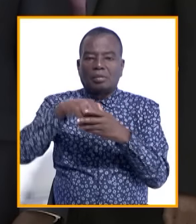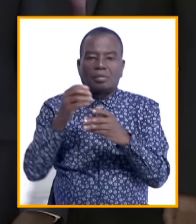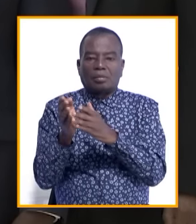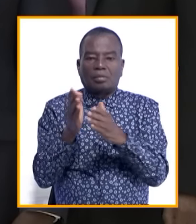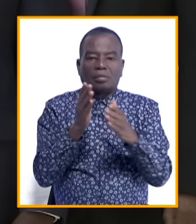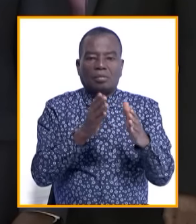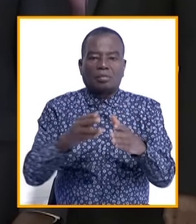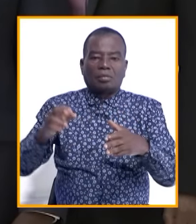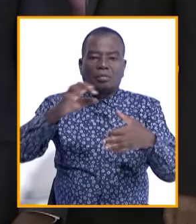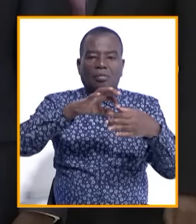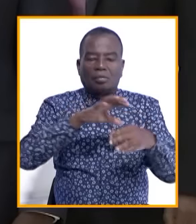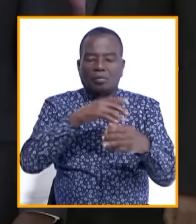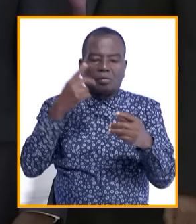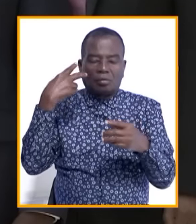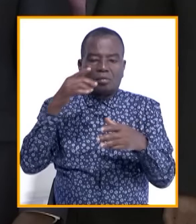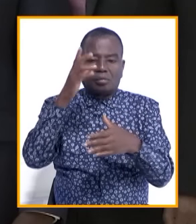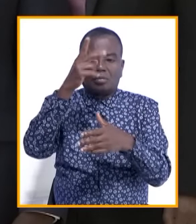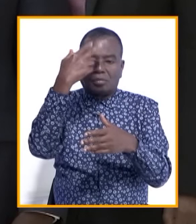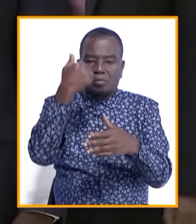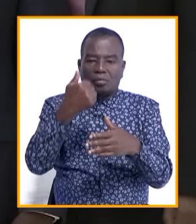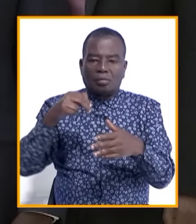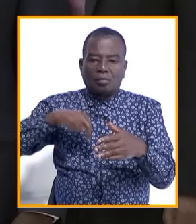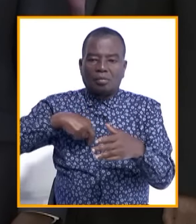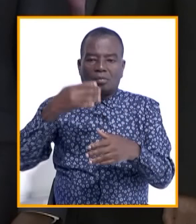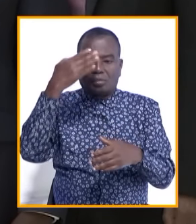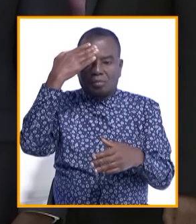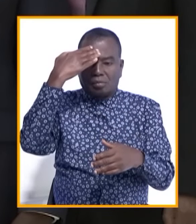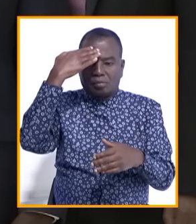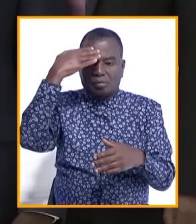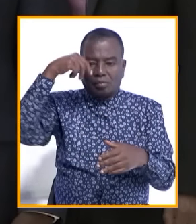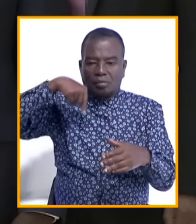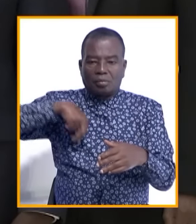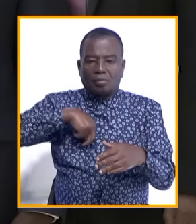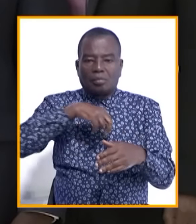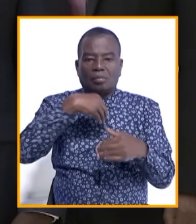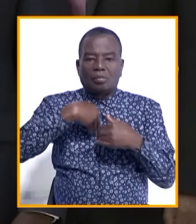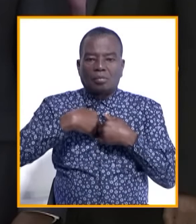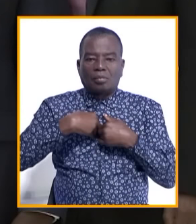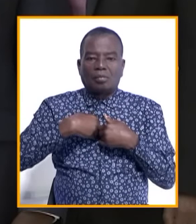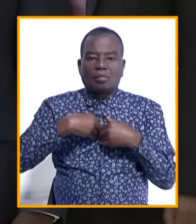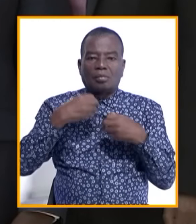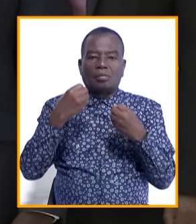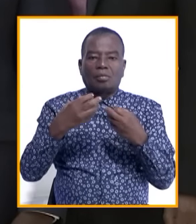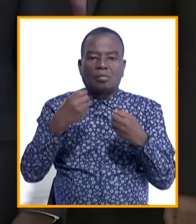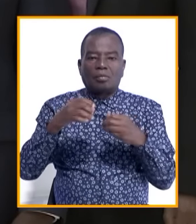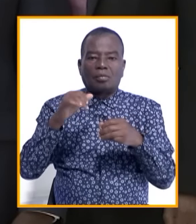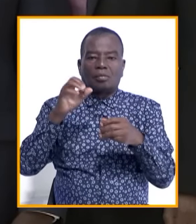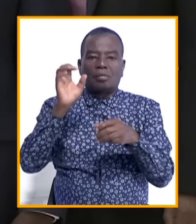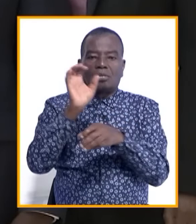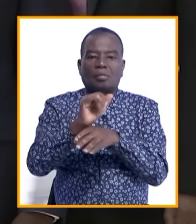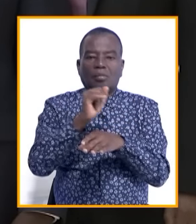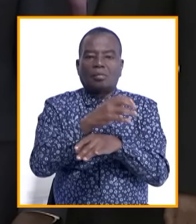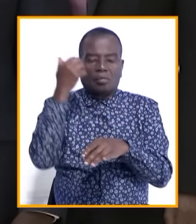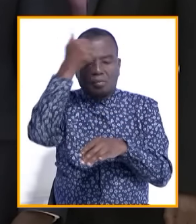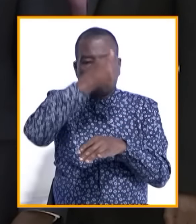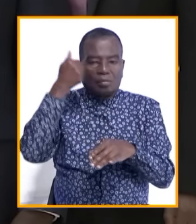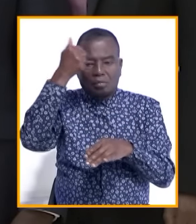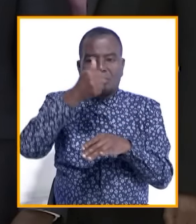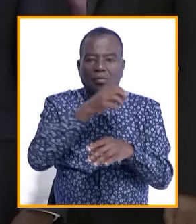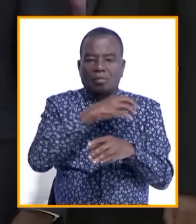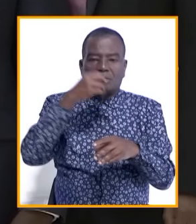réconciliation. Mais voilà pourquoi nous pensons que nous pouvons avoir un impact positif autant pour la Côte d'Ivoire et l'Afrique, mais aussi qu'on